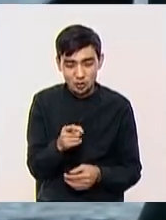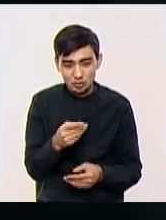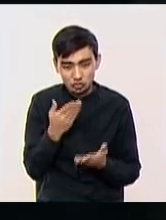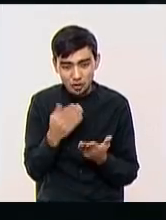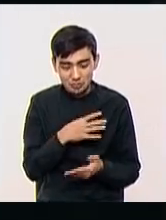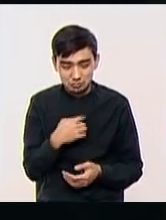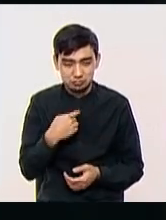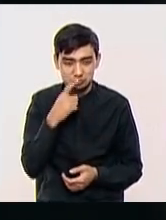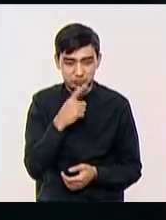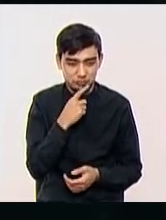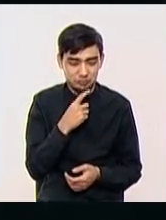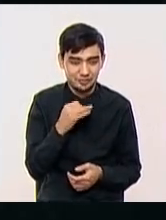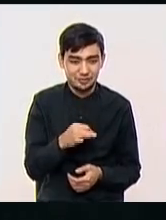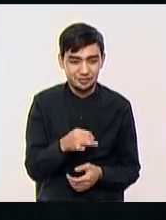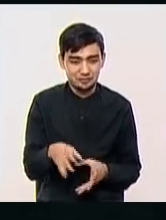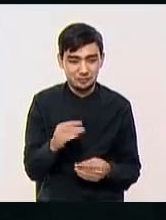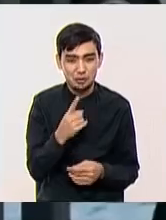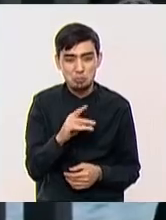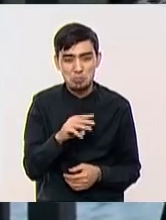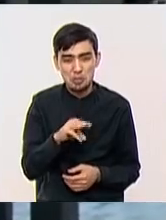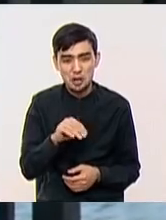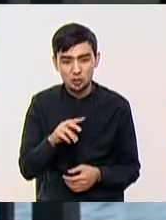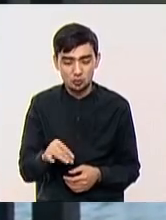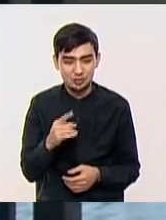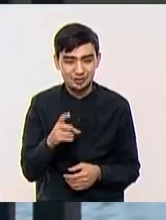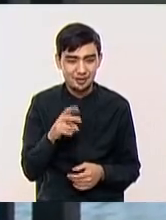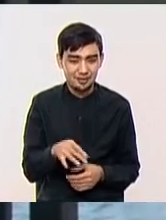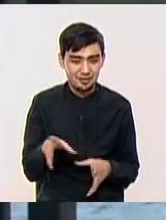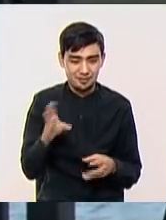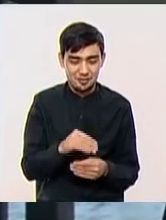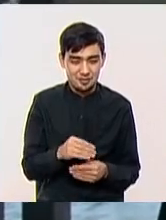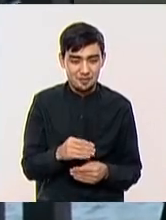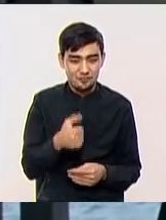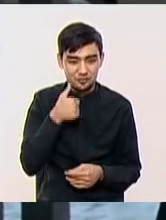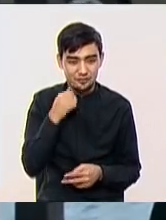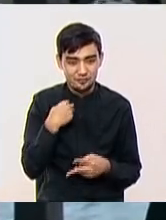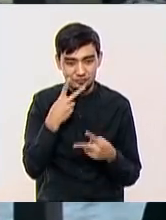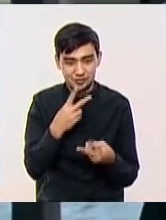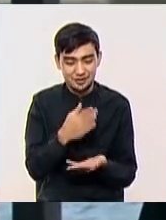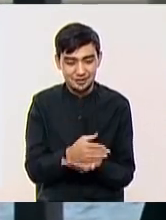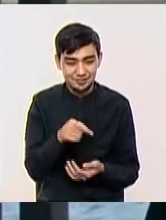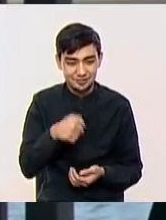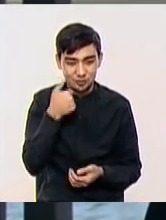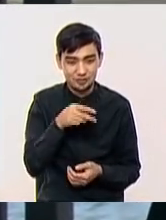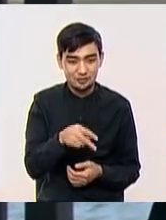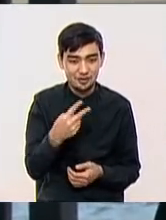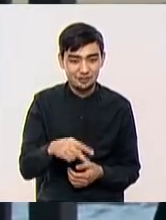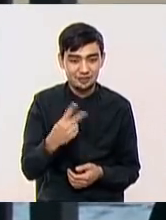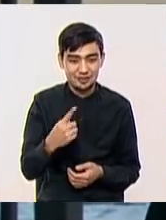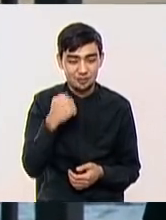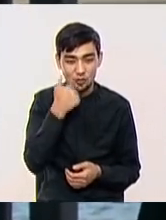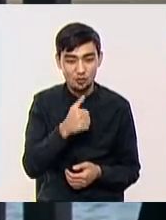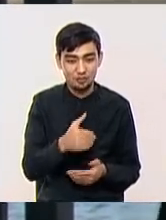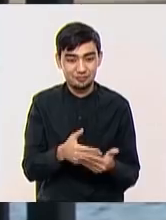жатқаныңды. Мәзір мескектелмеу керек. Бұны сол балық басынан шіретті. Кеше көріп отырмыз осы. Биыл 2021-дің басында